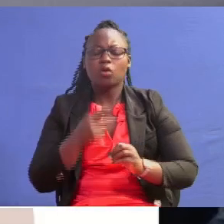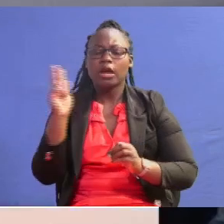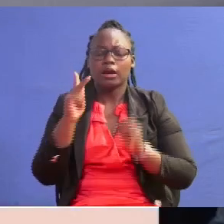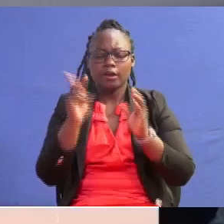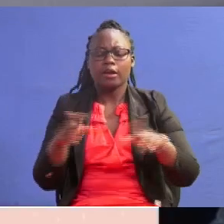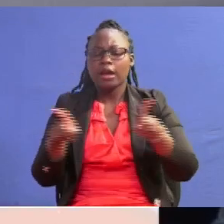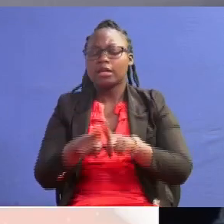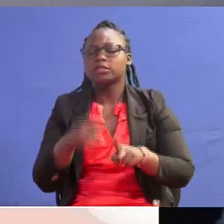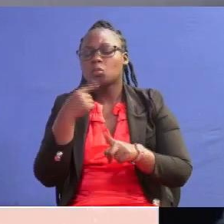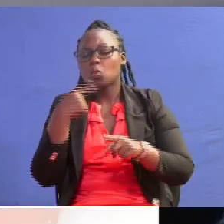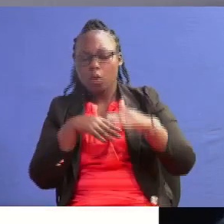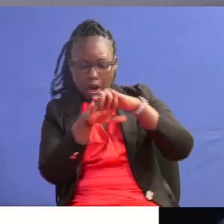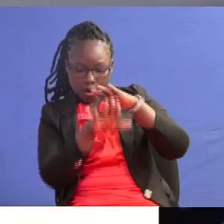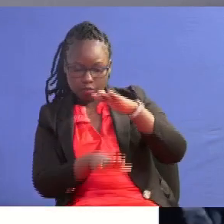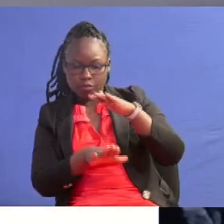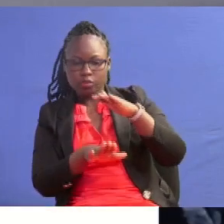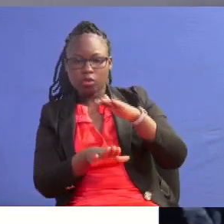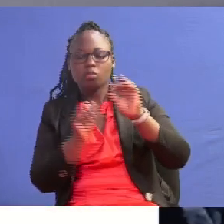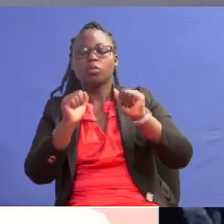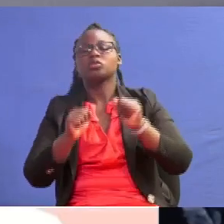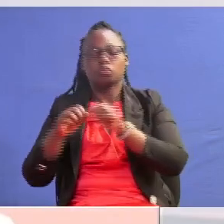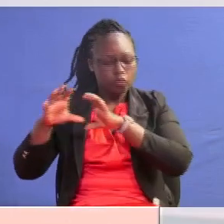wale watakuwa kwa chini yao ni sisi ndio tutaumia.